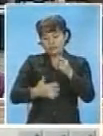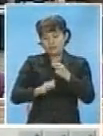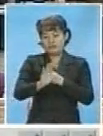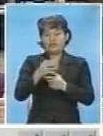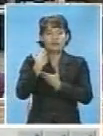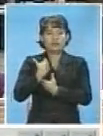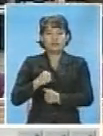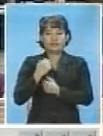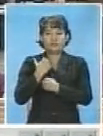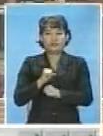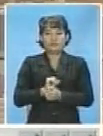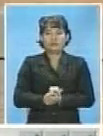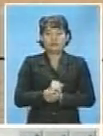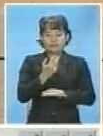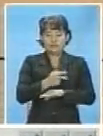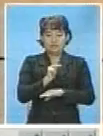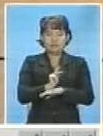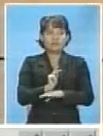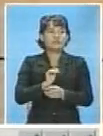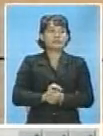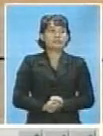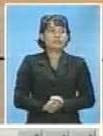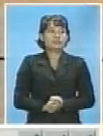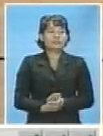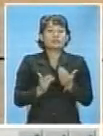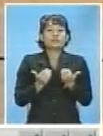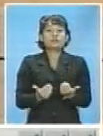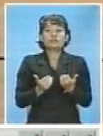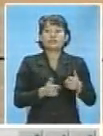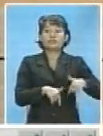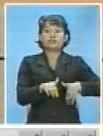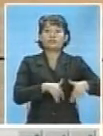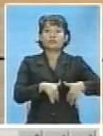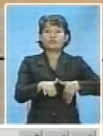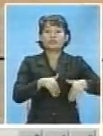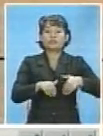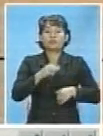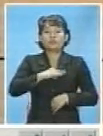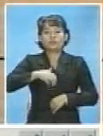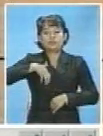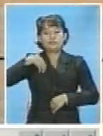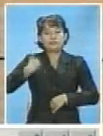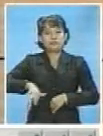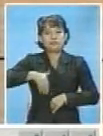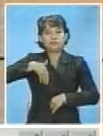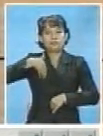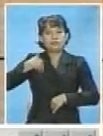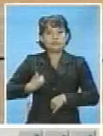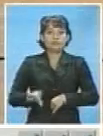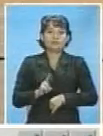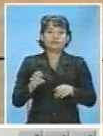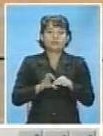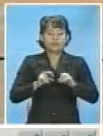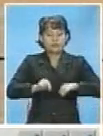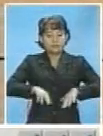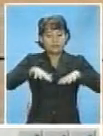ธิปัตย์ค่ะท่านประธานคะดิฉันตระหนักว่าวันนี้ประชาชนมีความทุกข์อย่างแสนสาหัสจากวิกฤตอุทกภัย